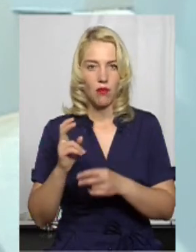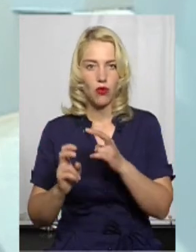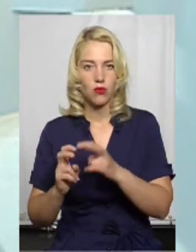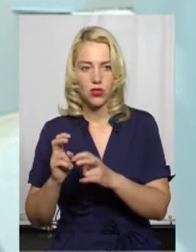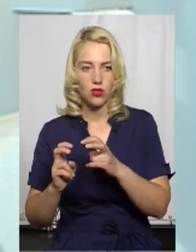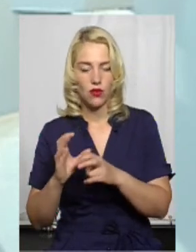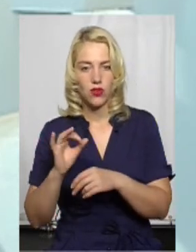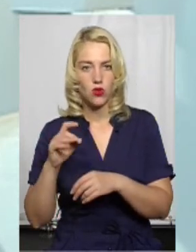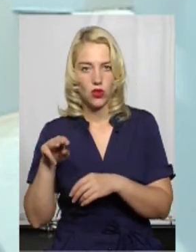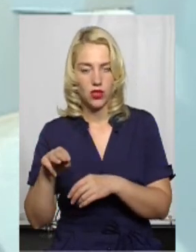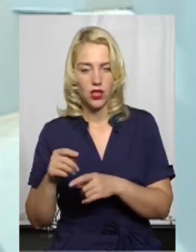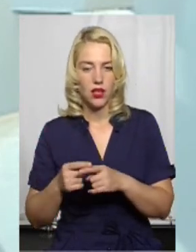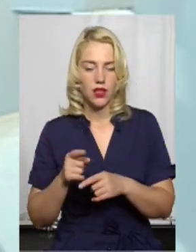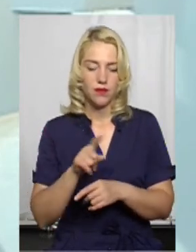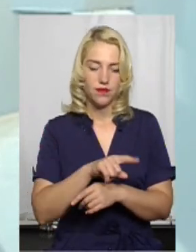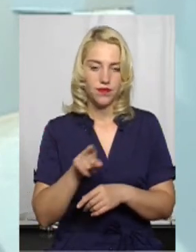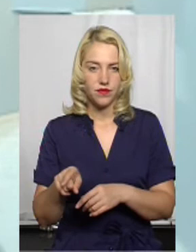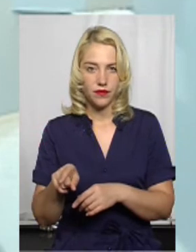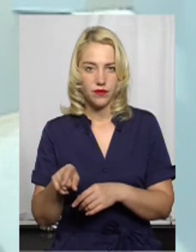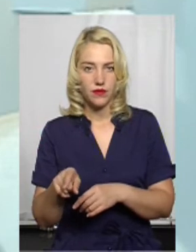І одні, між іншими,